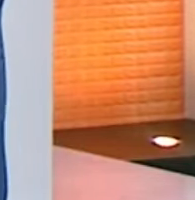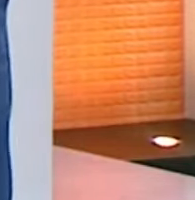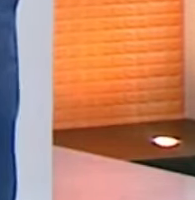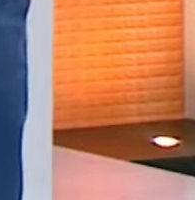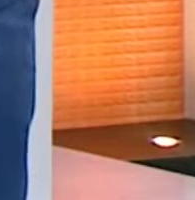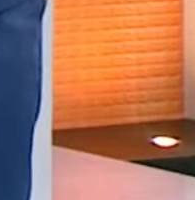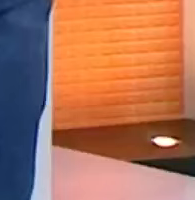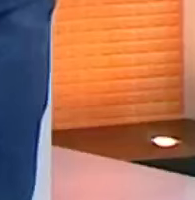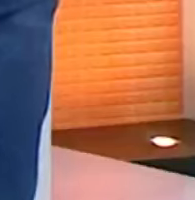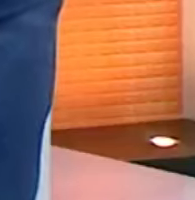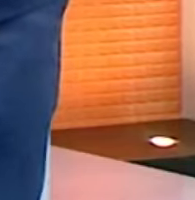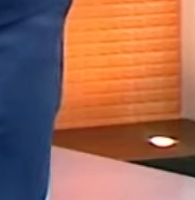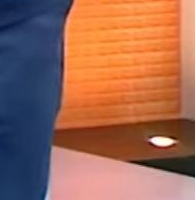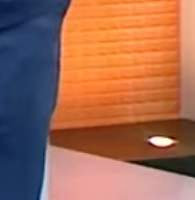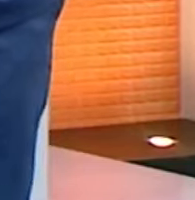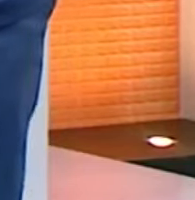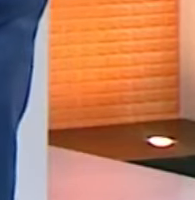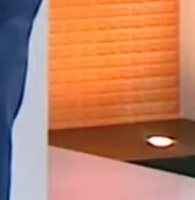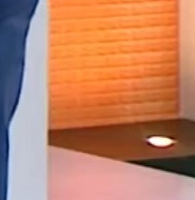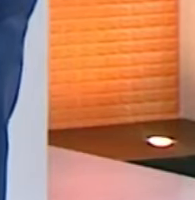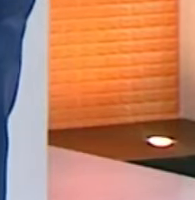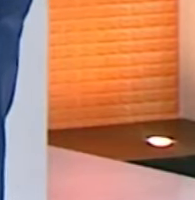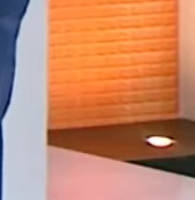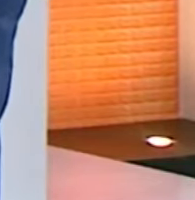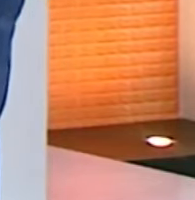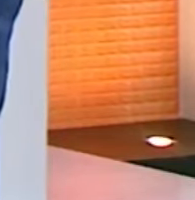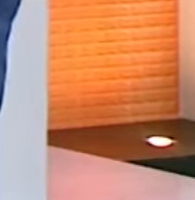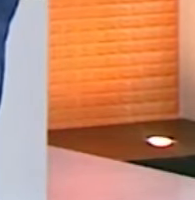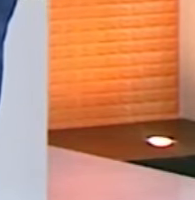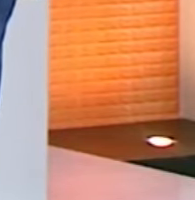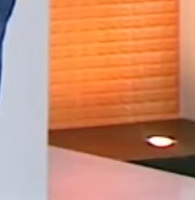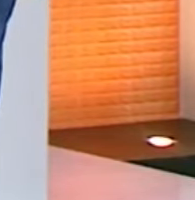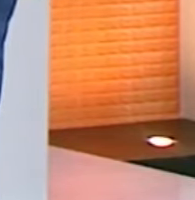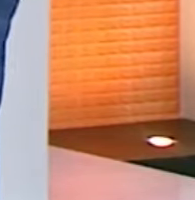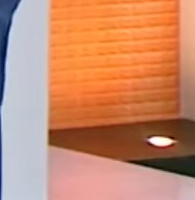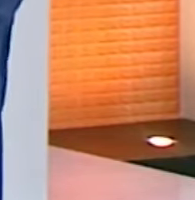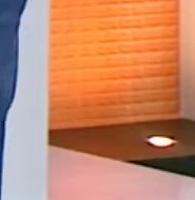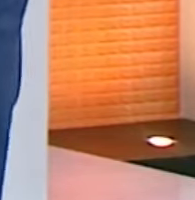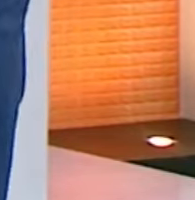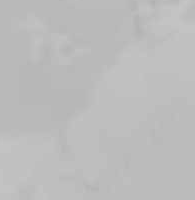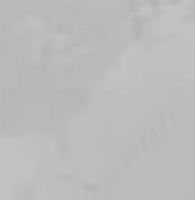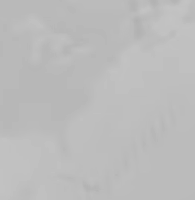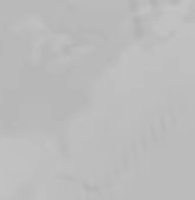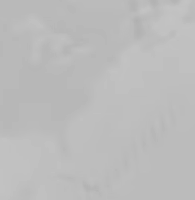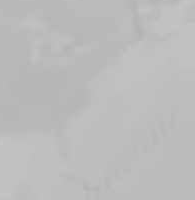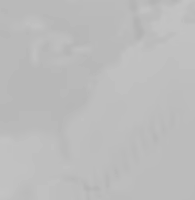TV at sa www.gmanews.tv.